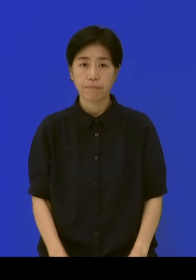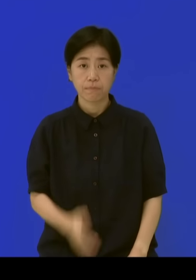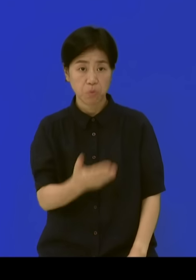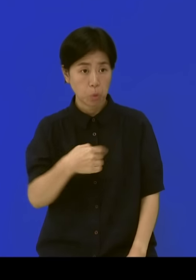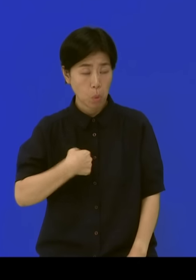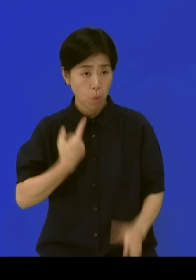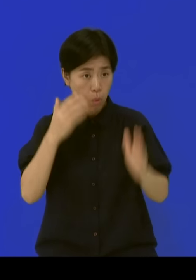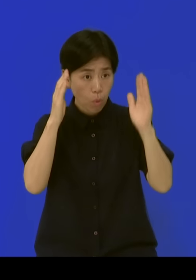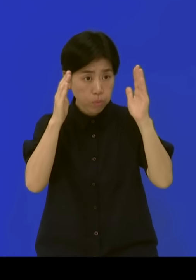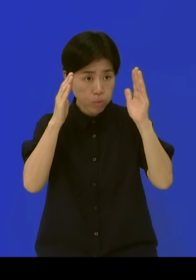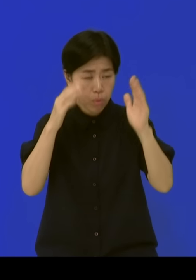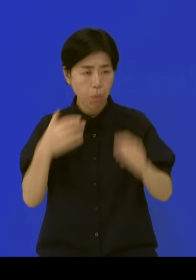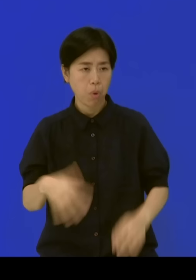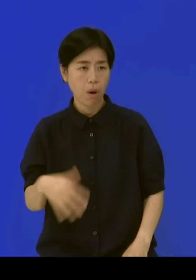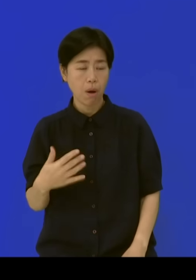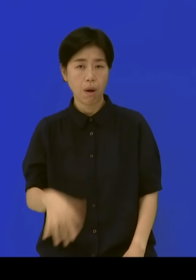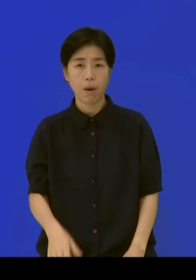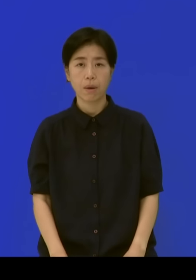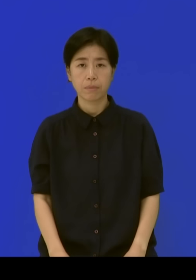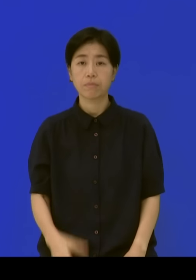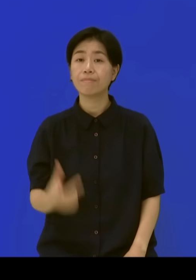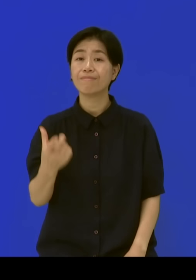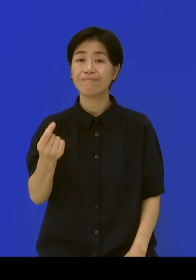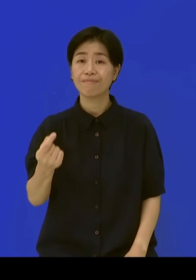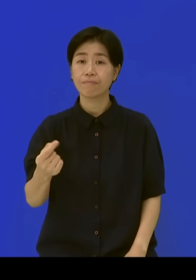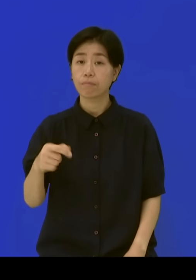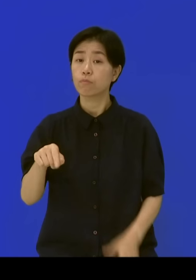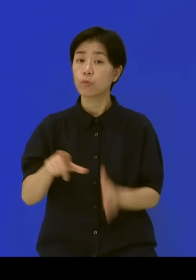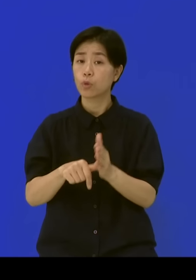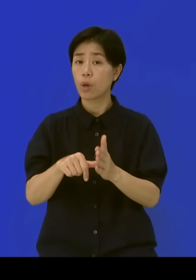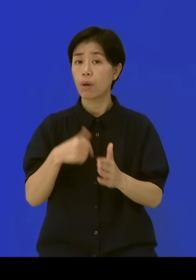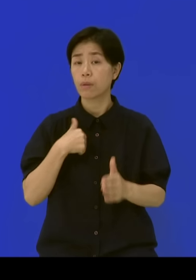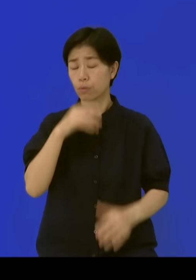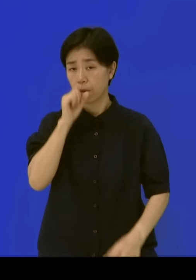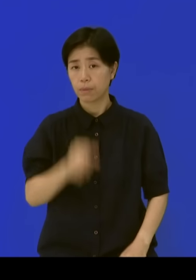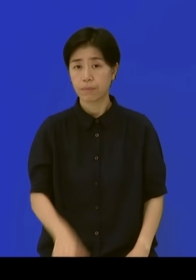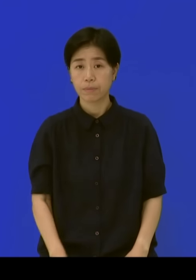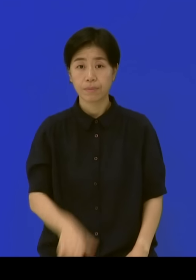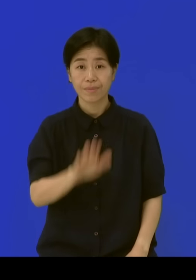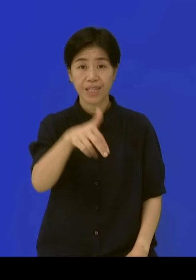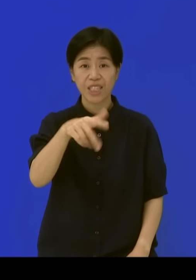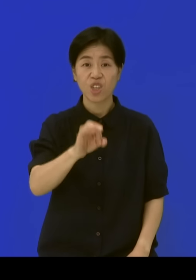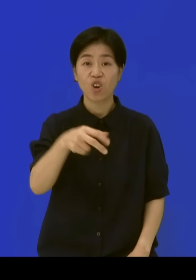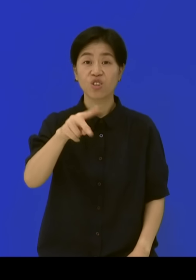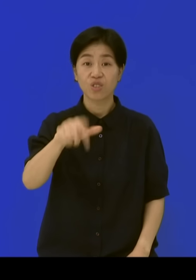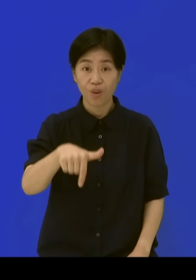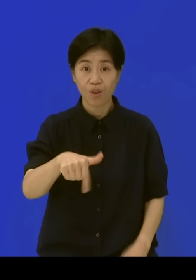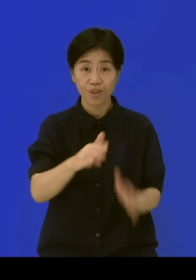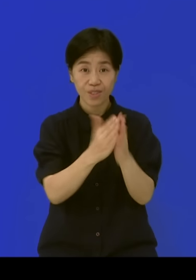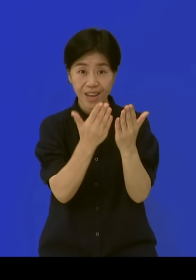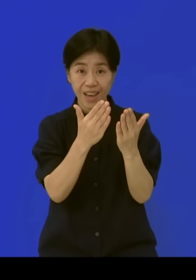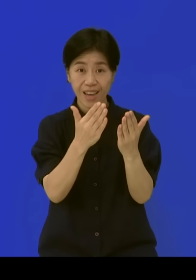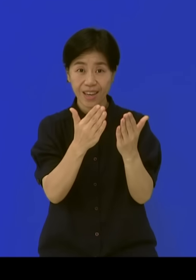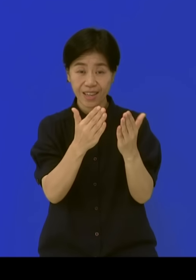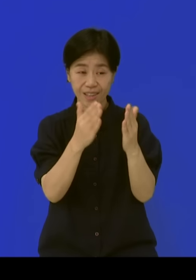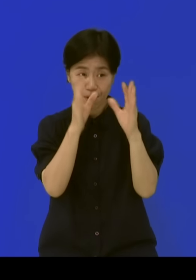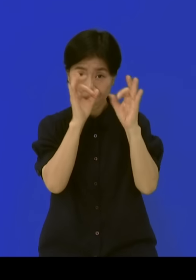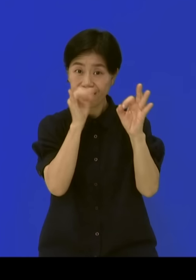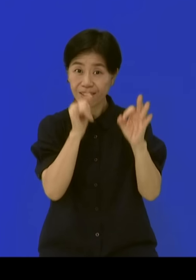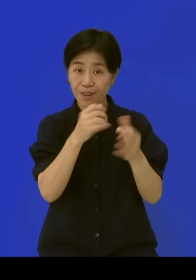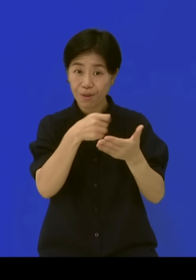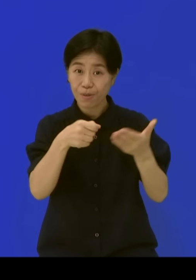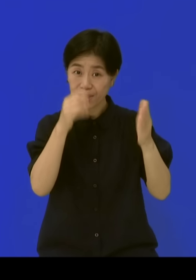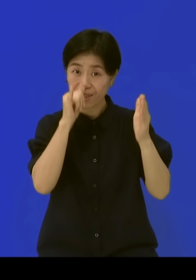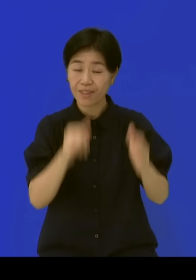네. 독학으로 저는 그 시간 되게 좋았습니다. 수학 정석 보시면서 하셨어요? 정석이죠. 예, 저희 땐 정석이었습니다. 그죠?